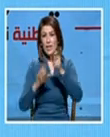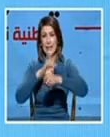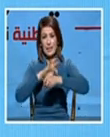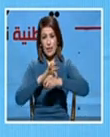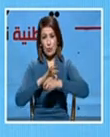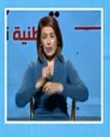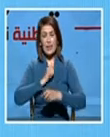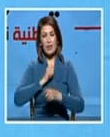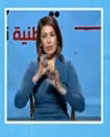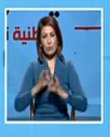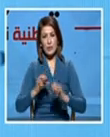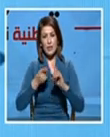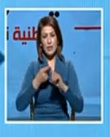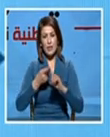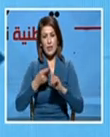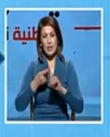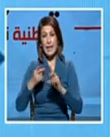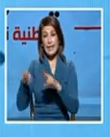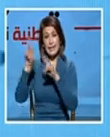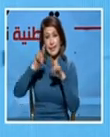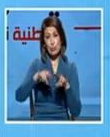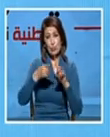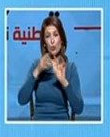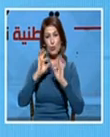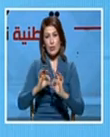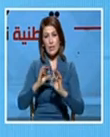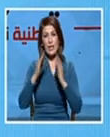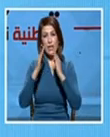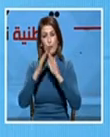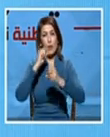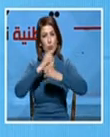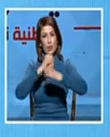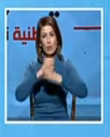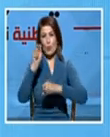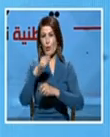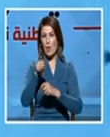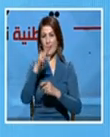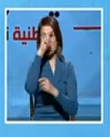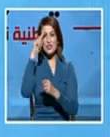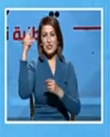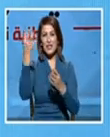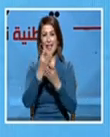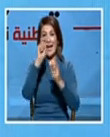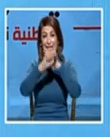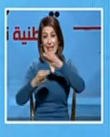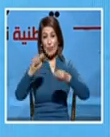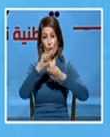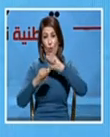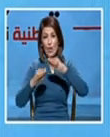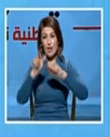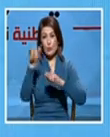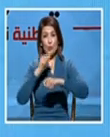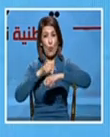فيها، وحتى الزملاء هما توا رجعوا القطاع العام يخدموا في القطاع العام، انه ان شاء الله معناتها كيف يلزم ينظموا اوقات العمل